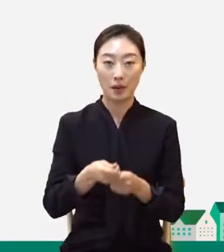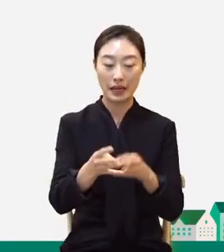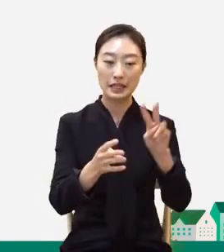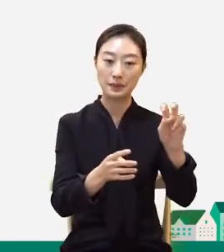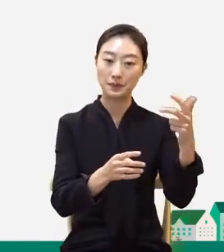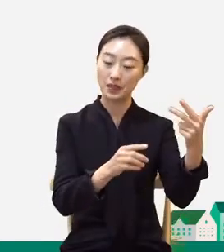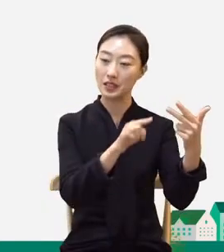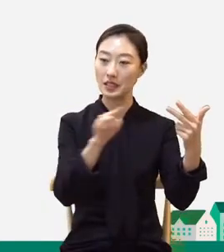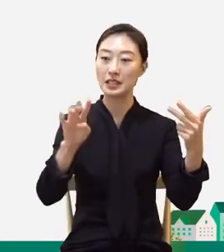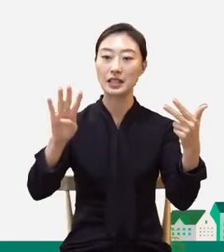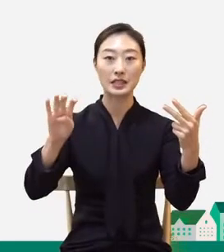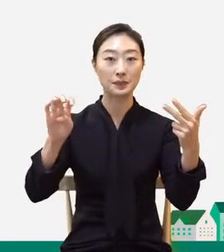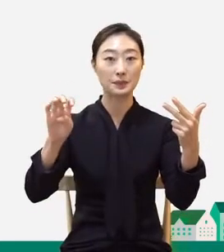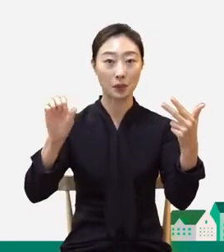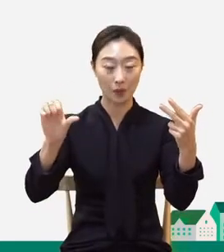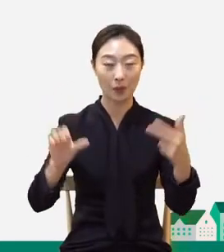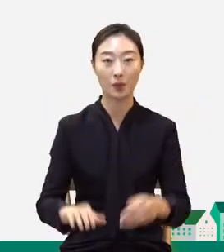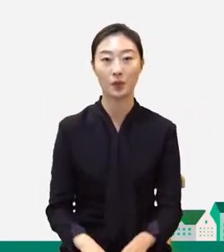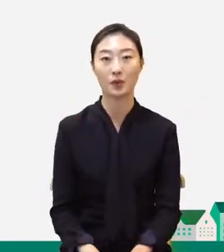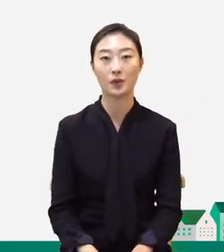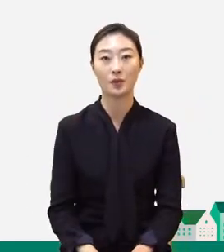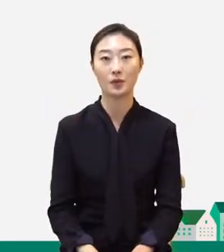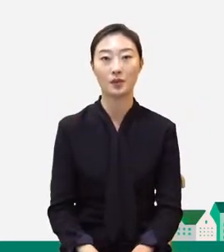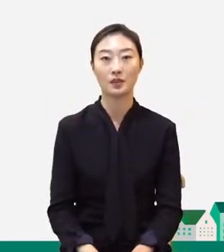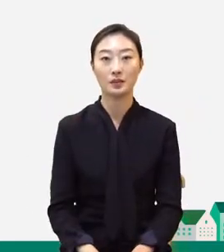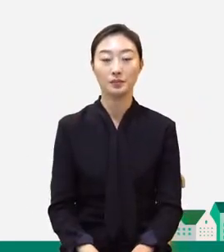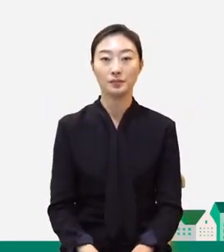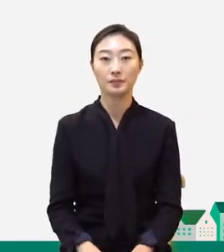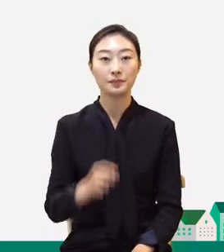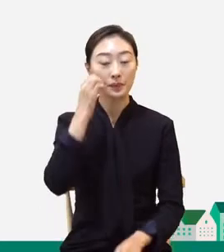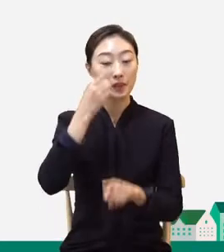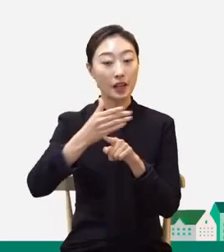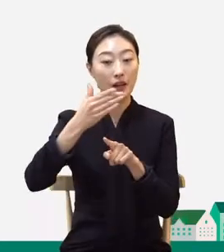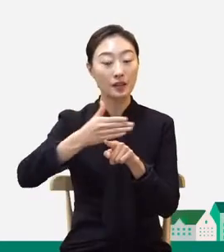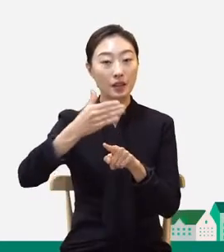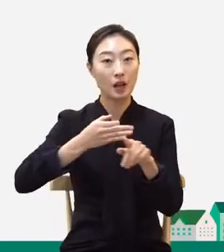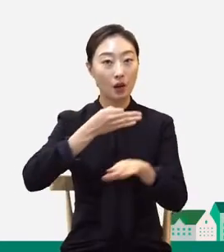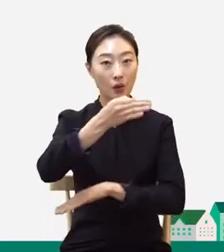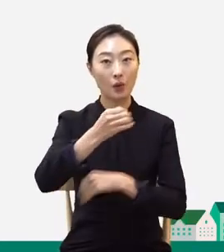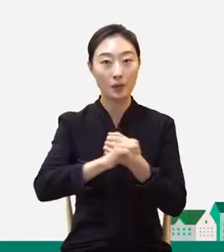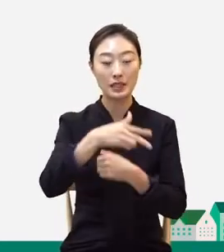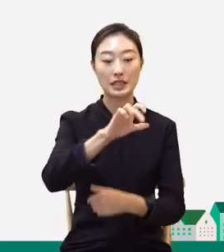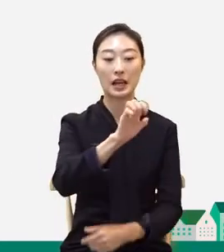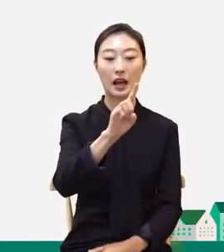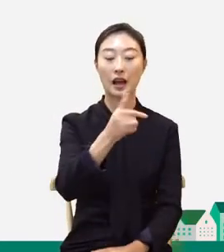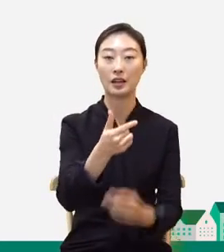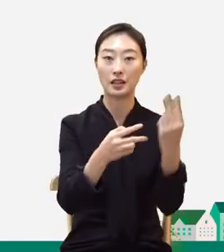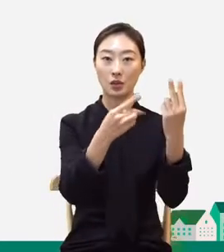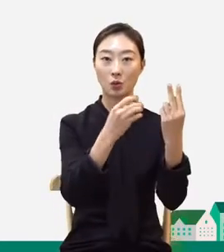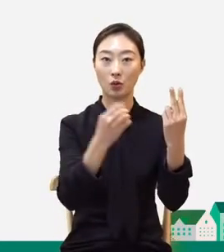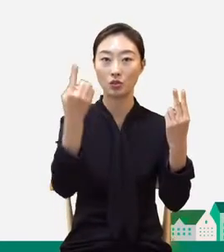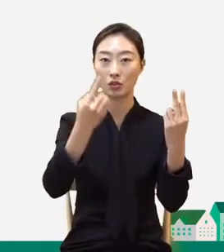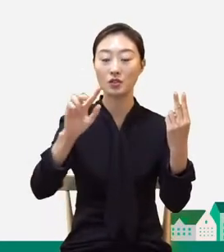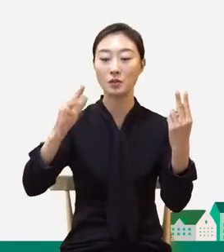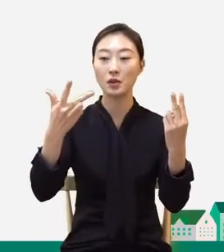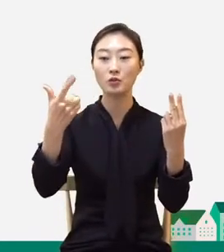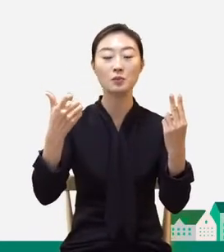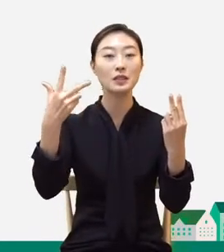40제곱미터고 보증금과 월 임대료를 보시면 평균 장안 2동의 경우에는 1,767만